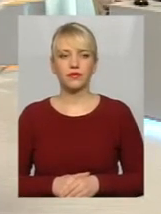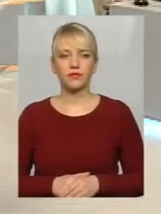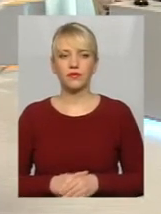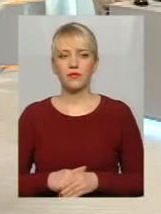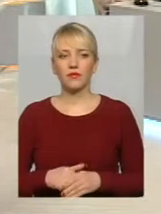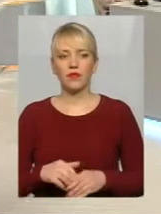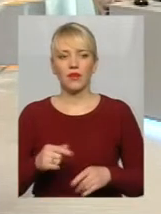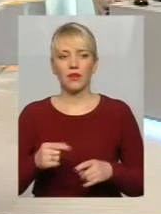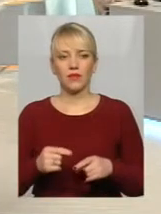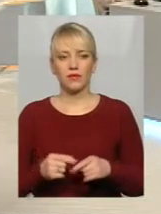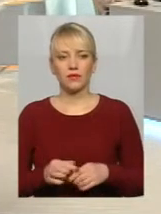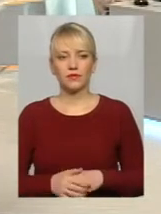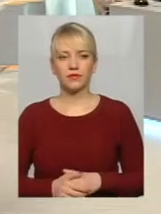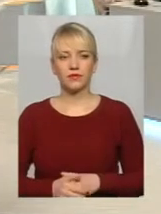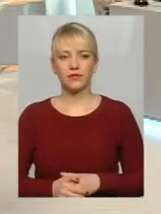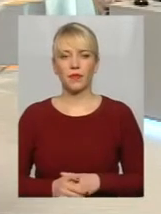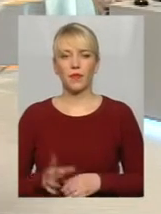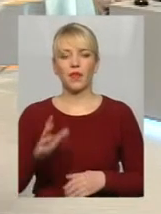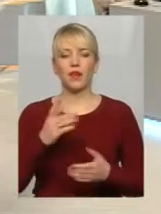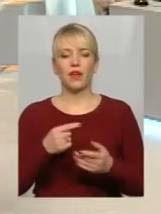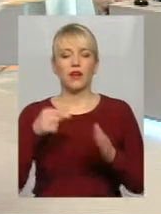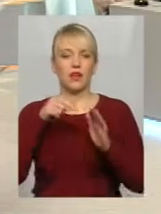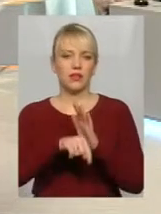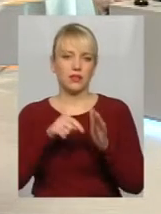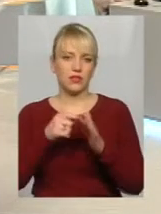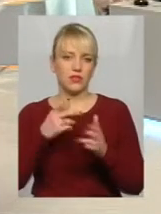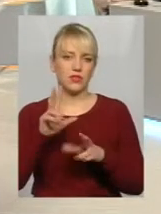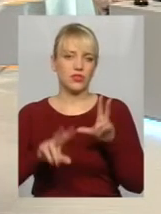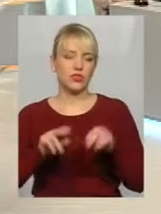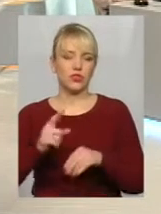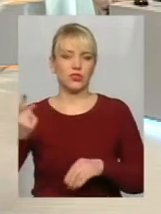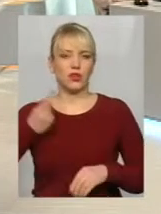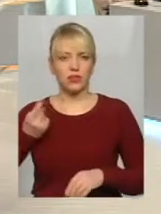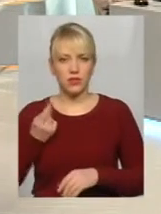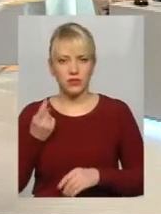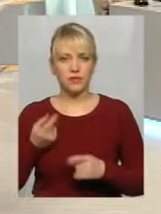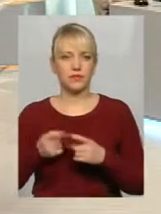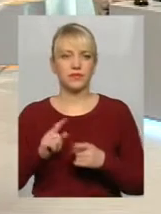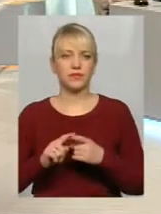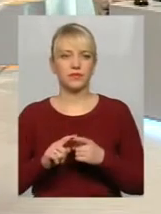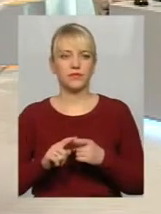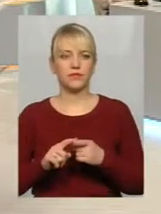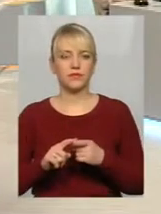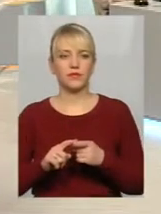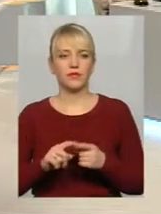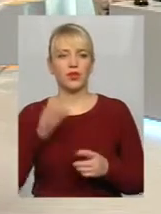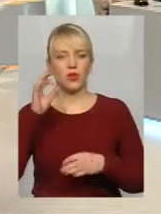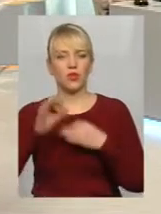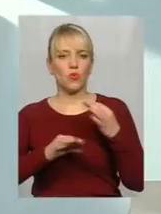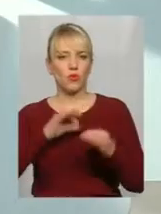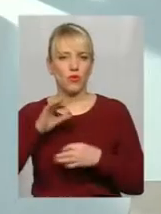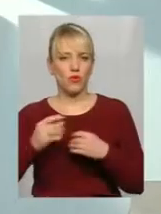Тобто несуть там охорону об'єктів, виконують внесення служби в варті, в добовому